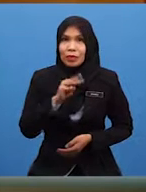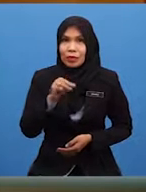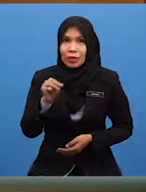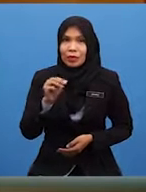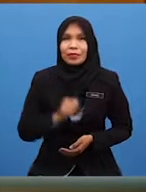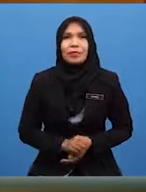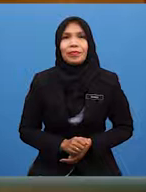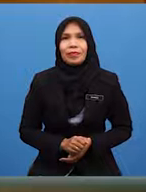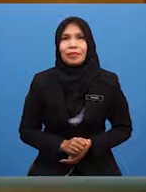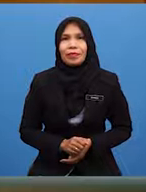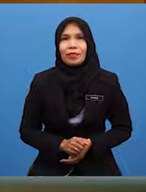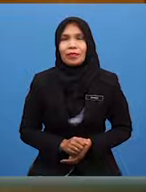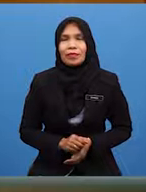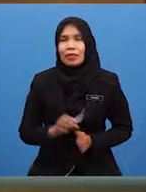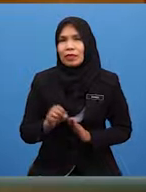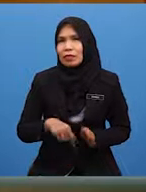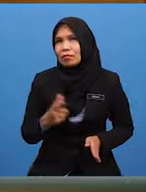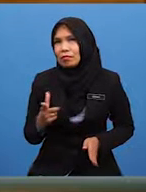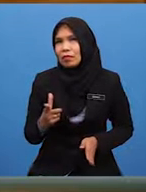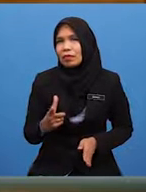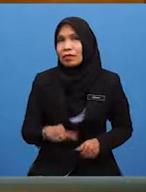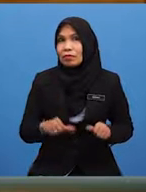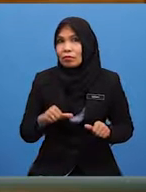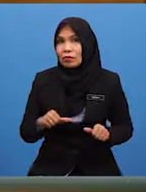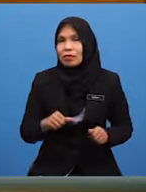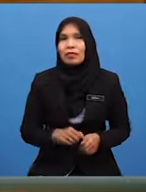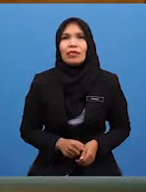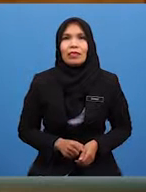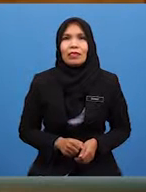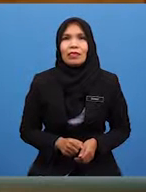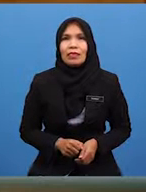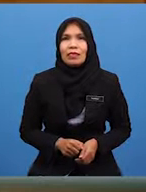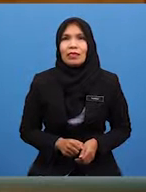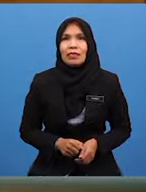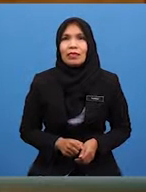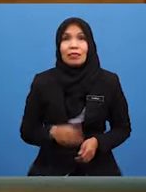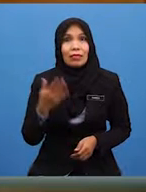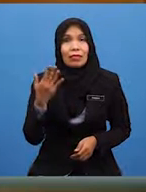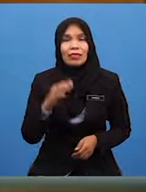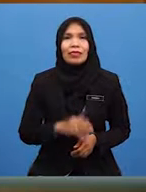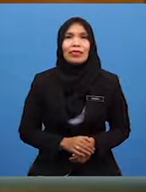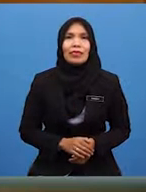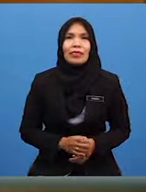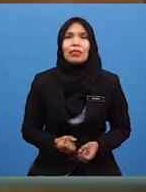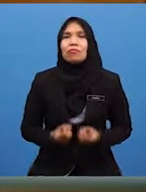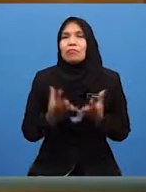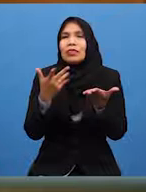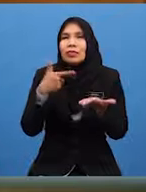Murid-murid, selain daripada aktiviti membuka dan menggenggam tangan, banyak